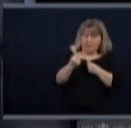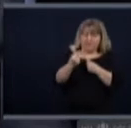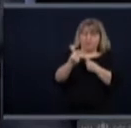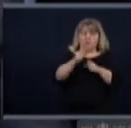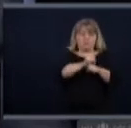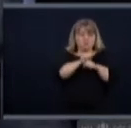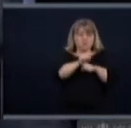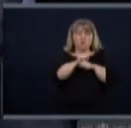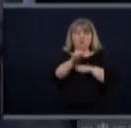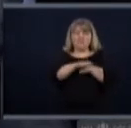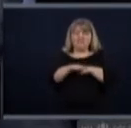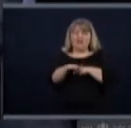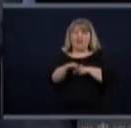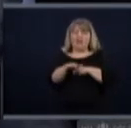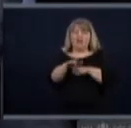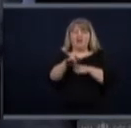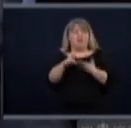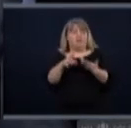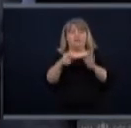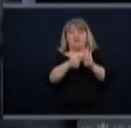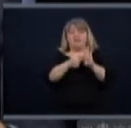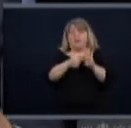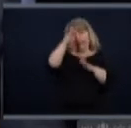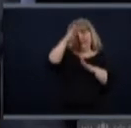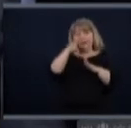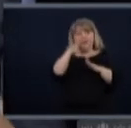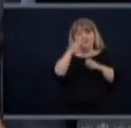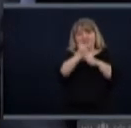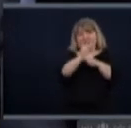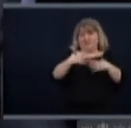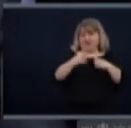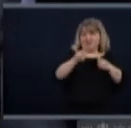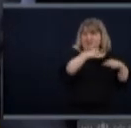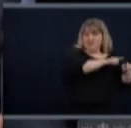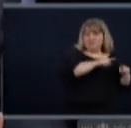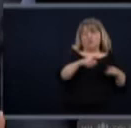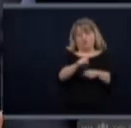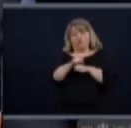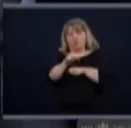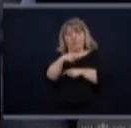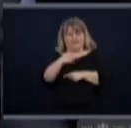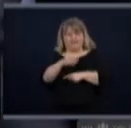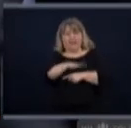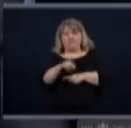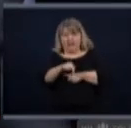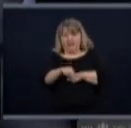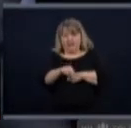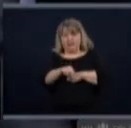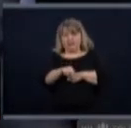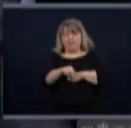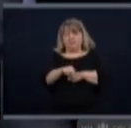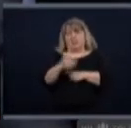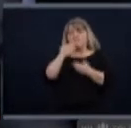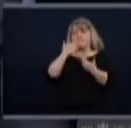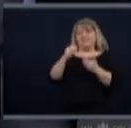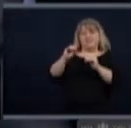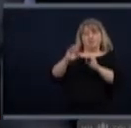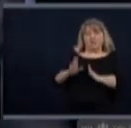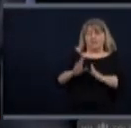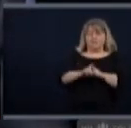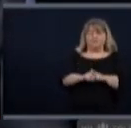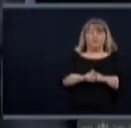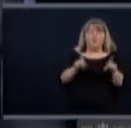des enfants du personnel de la santé. Donc, je veux vous dire un gros merci. Gros merci aussi aux